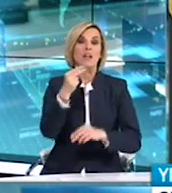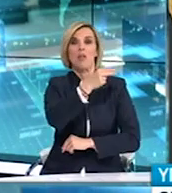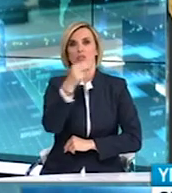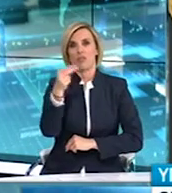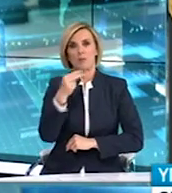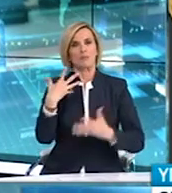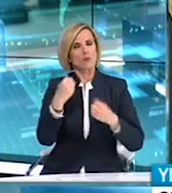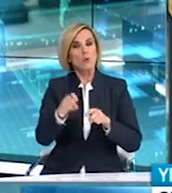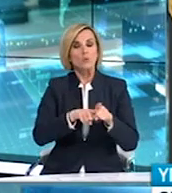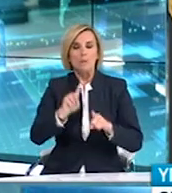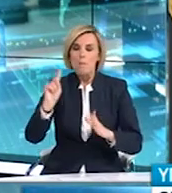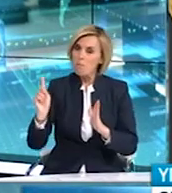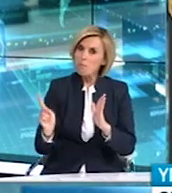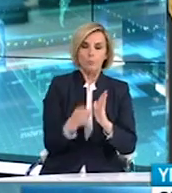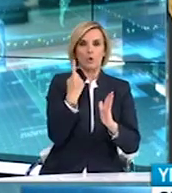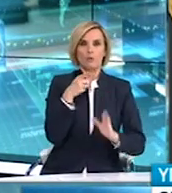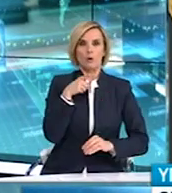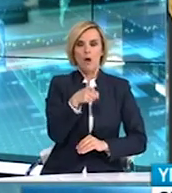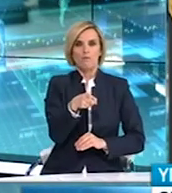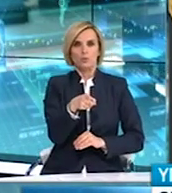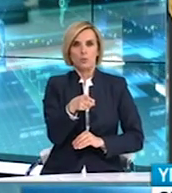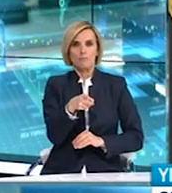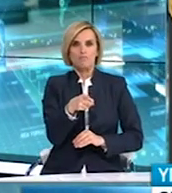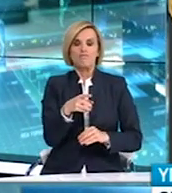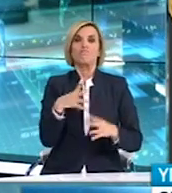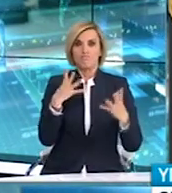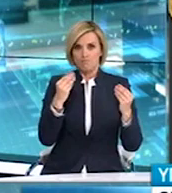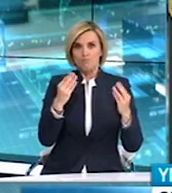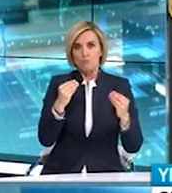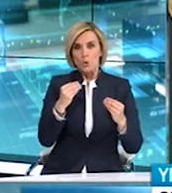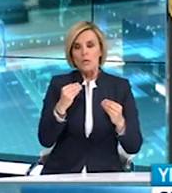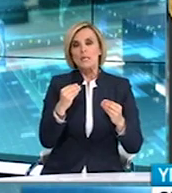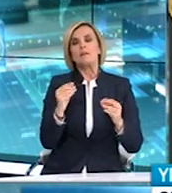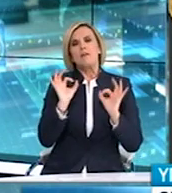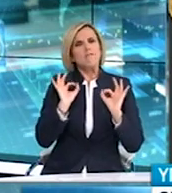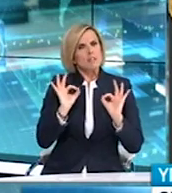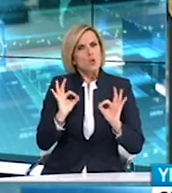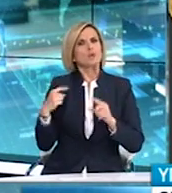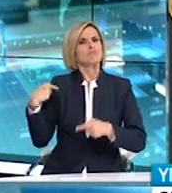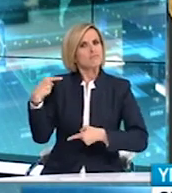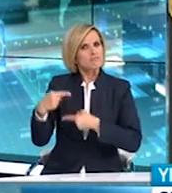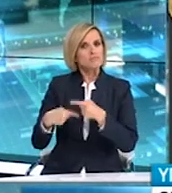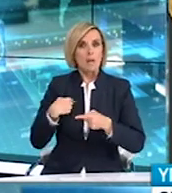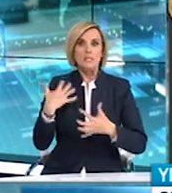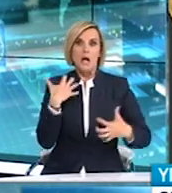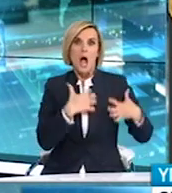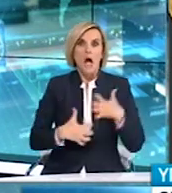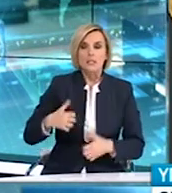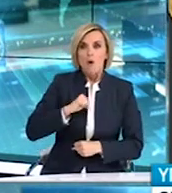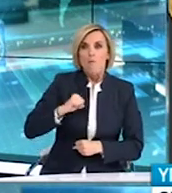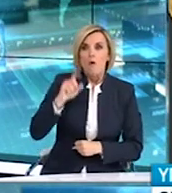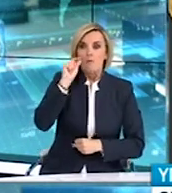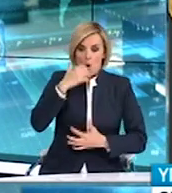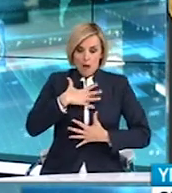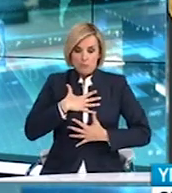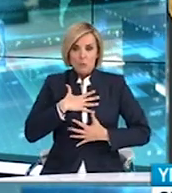που αφορούν την πρωτόγνωρη για όλους μας κατάσταση. Είναι πολύ σύνηθες και φυσιολογικό να έχουμε ανησυχία και φόβο για τον εαυτό μας